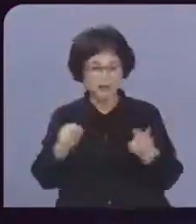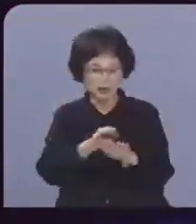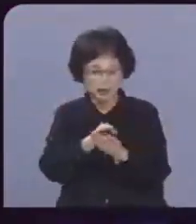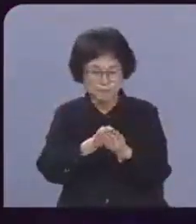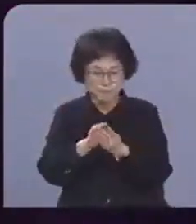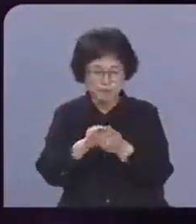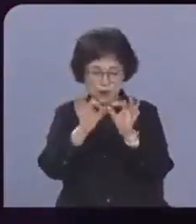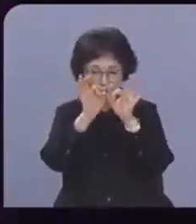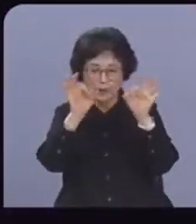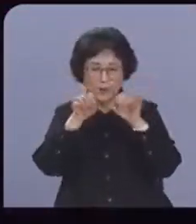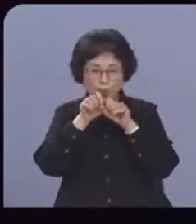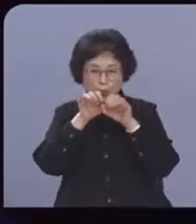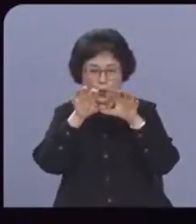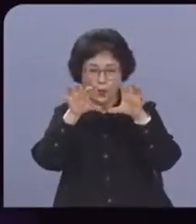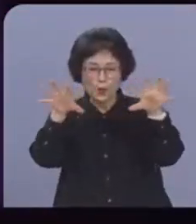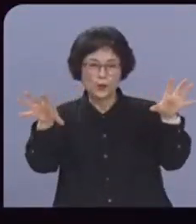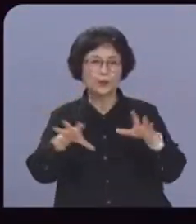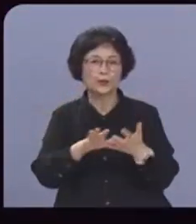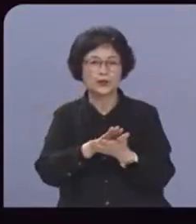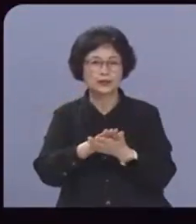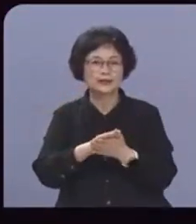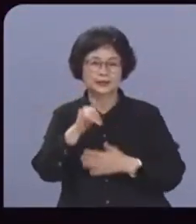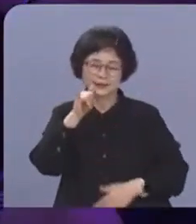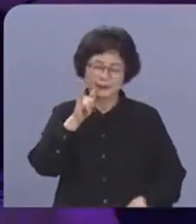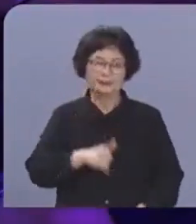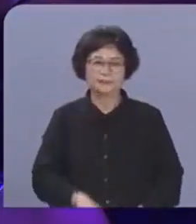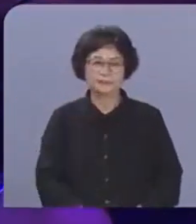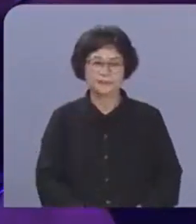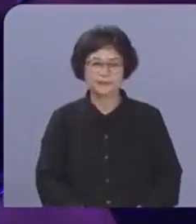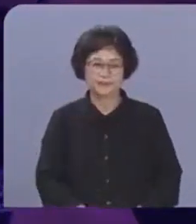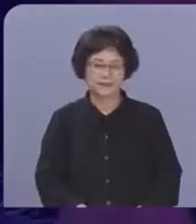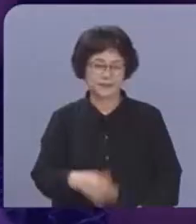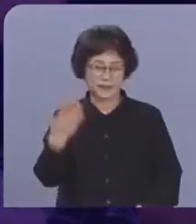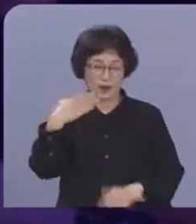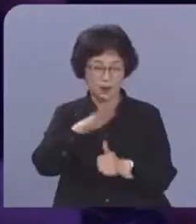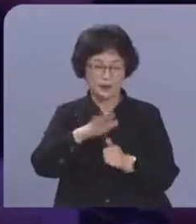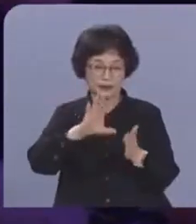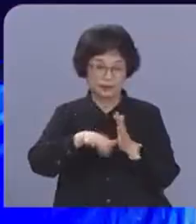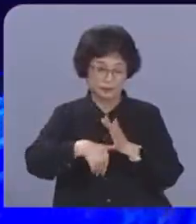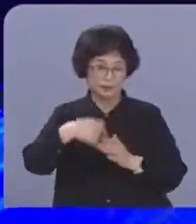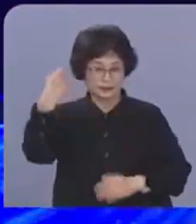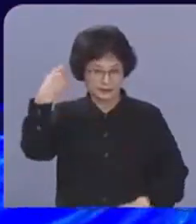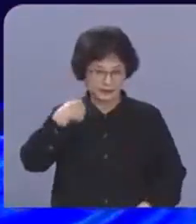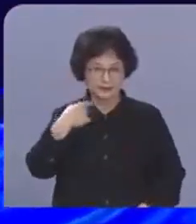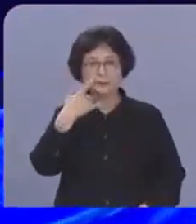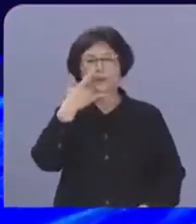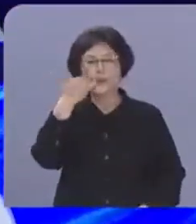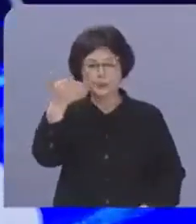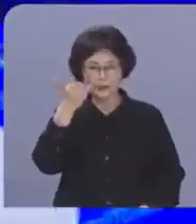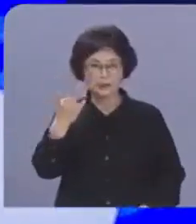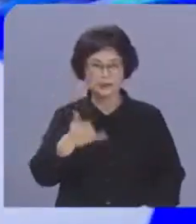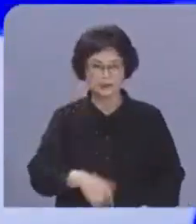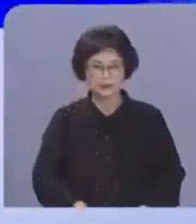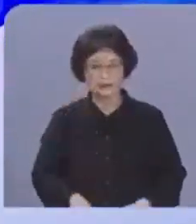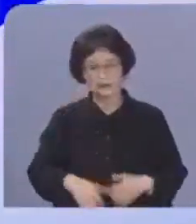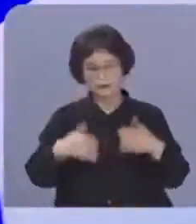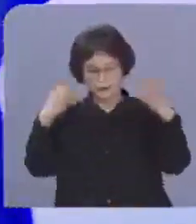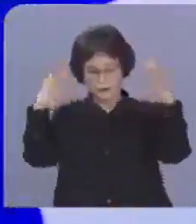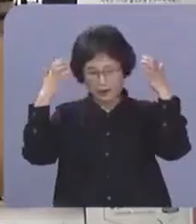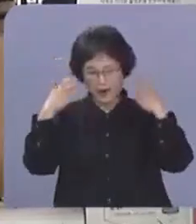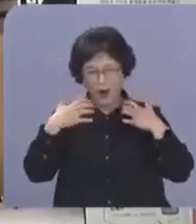보는 재미에 빠져듭니다. 동심으로 돌아간 부모들도 마법 같은 공연을 보며 늦더위를